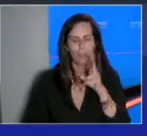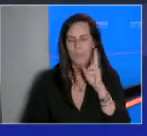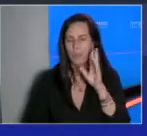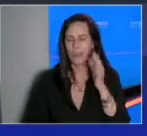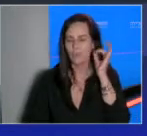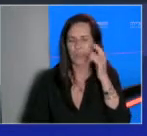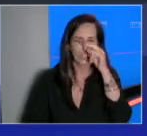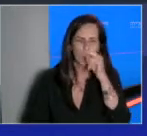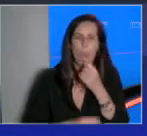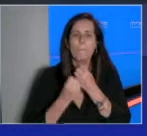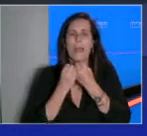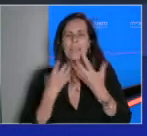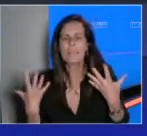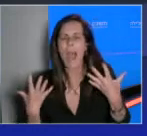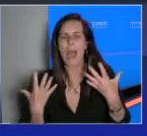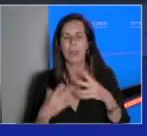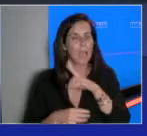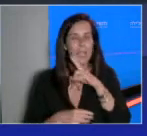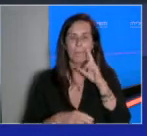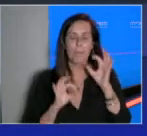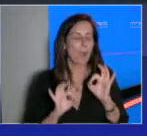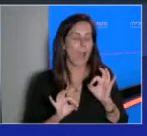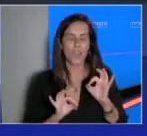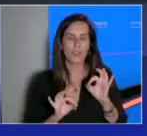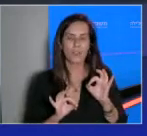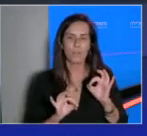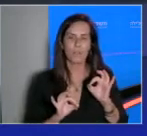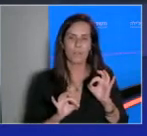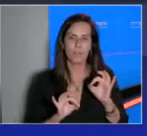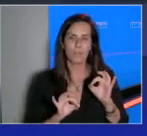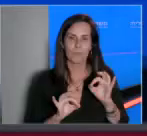צנועה מדהימה. האמא ממש,